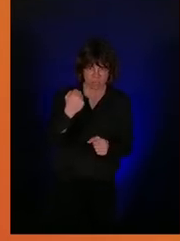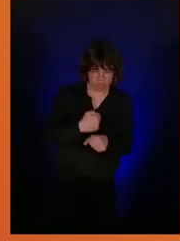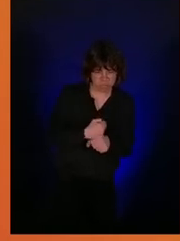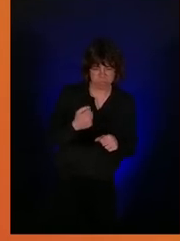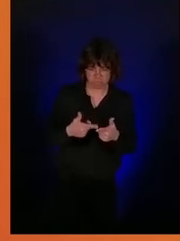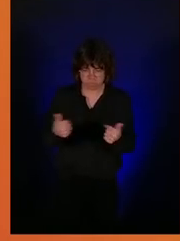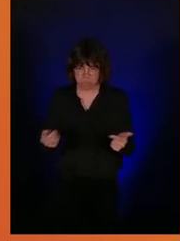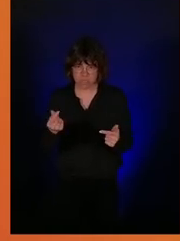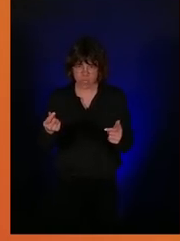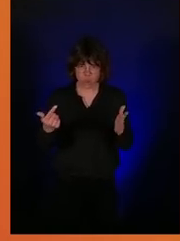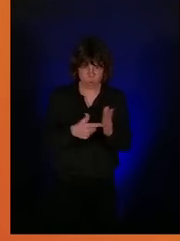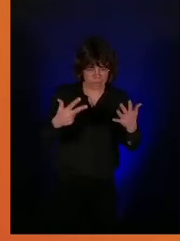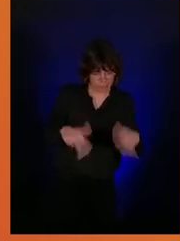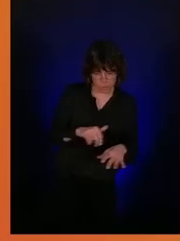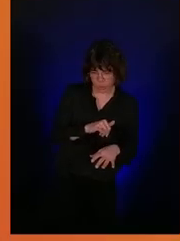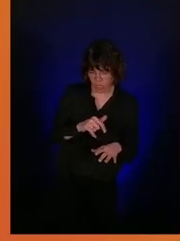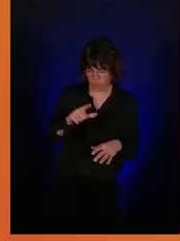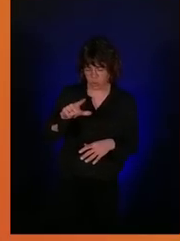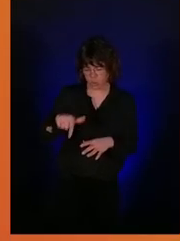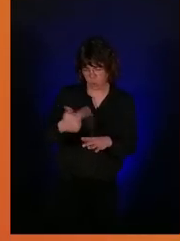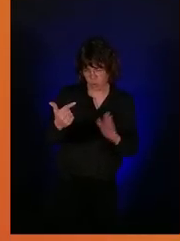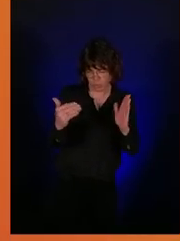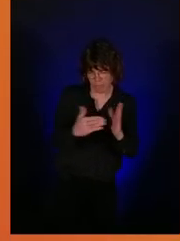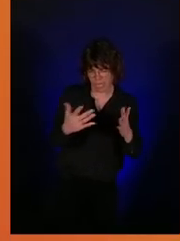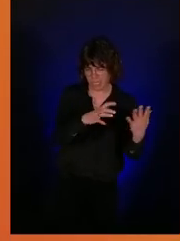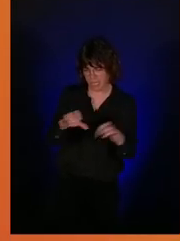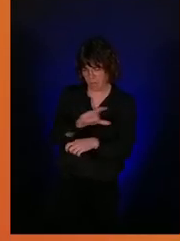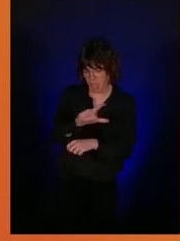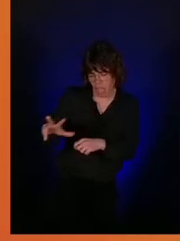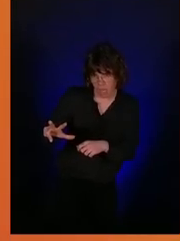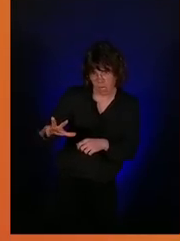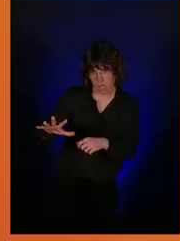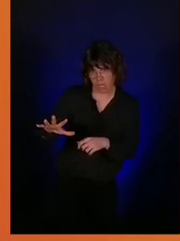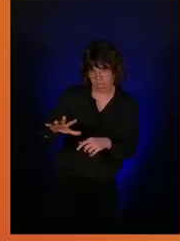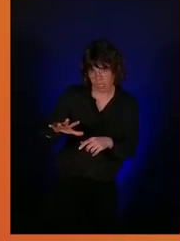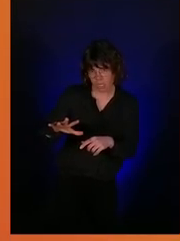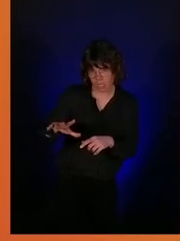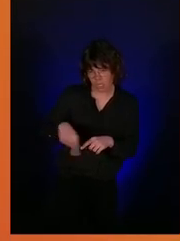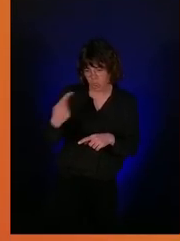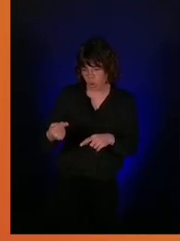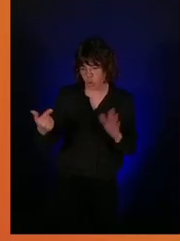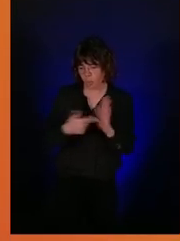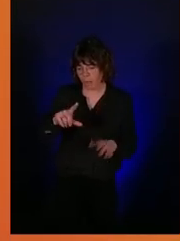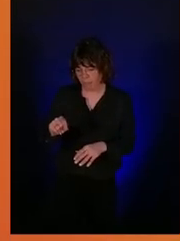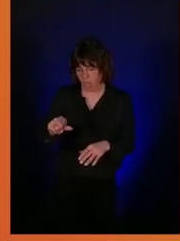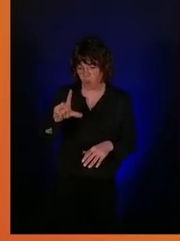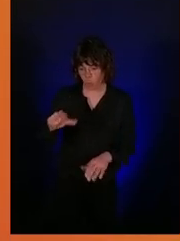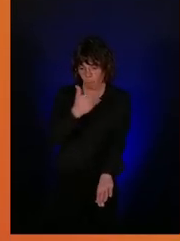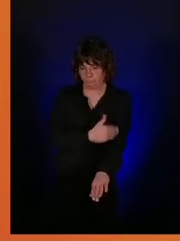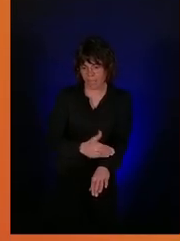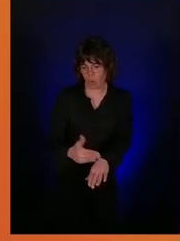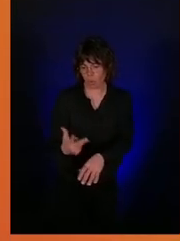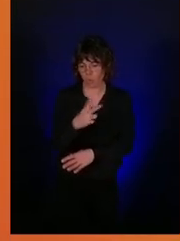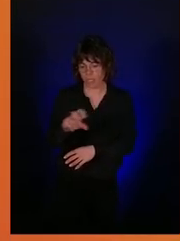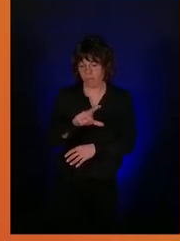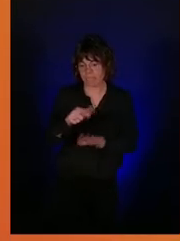de 2019 de 12 525 à résultat 2020, 2 336